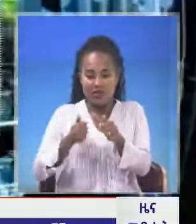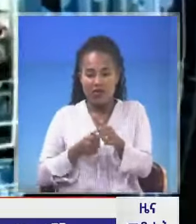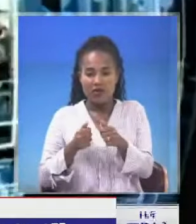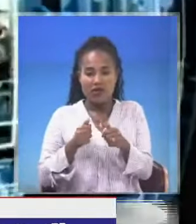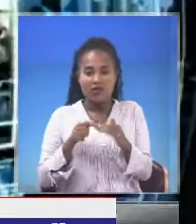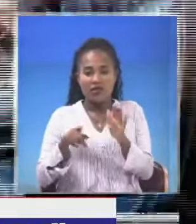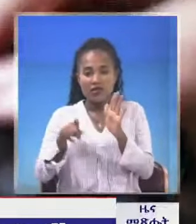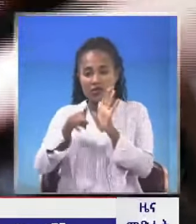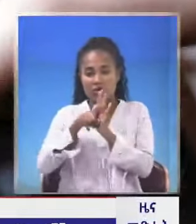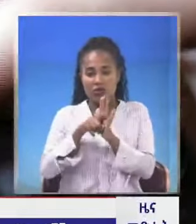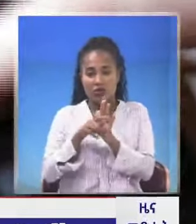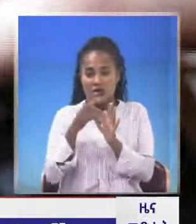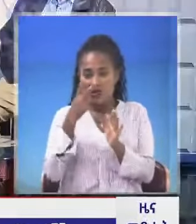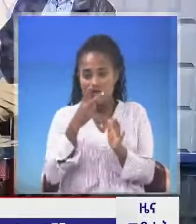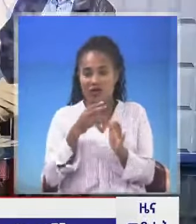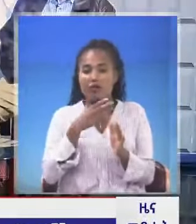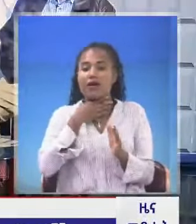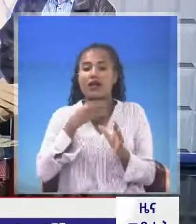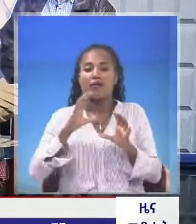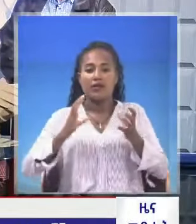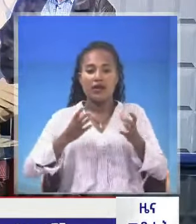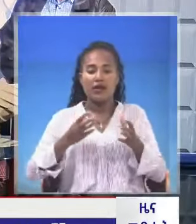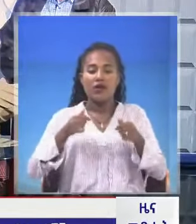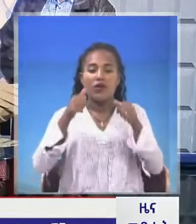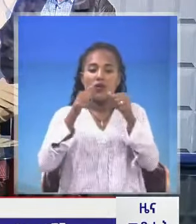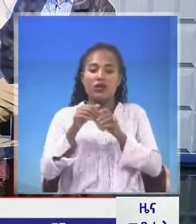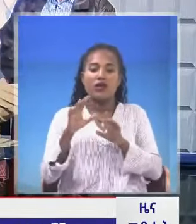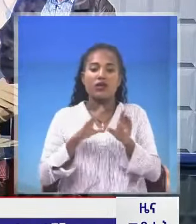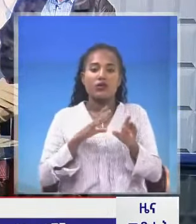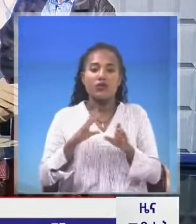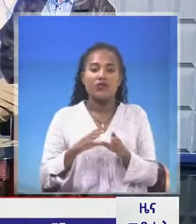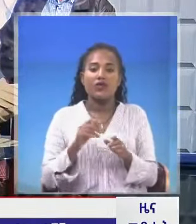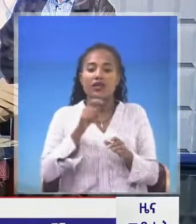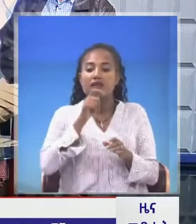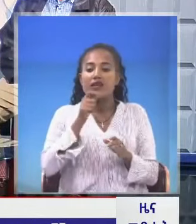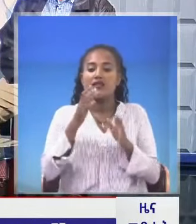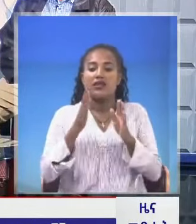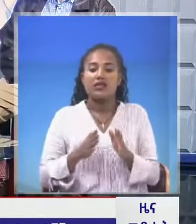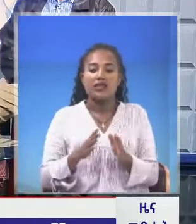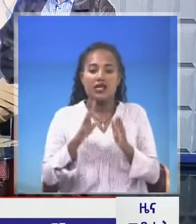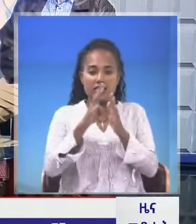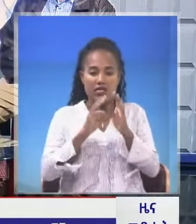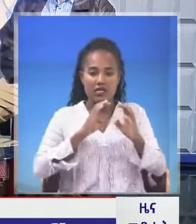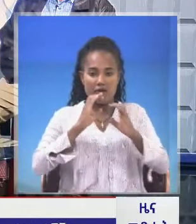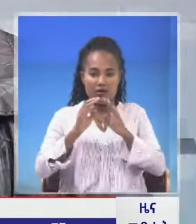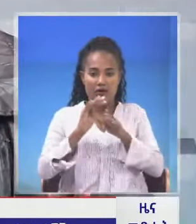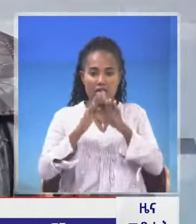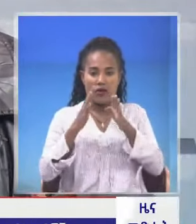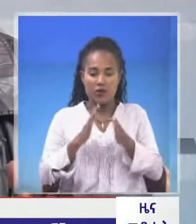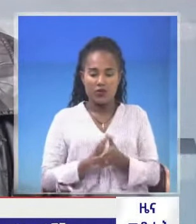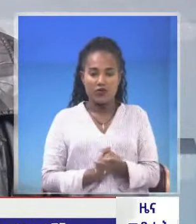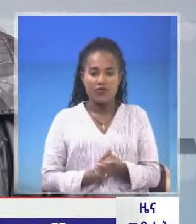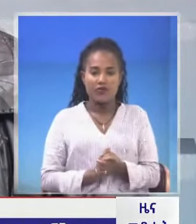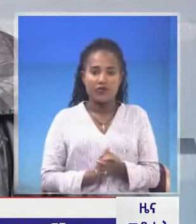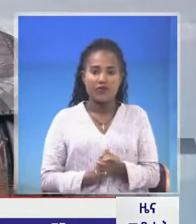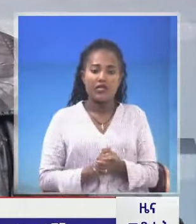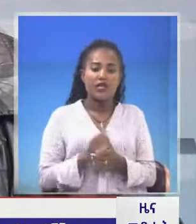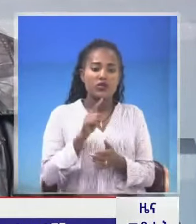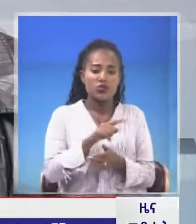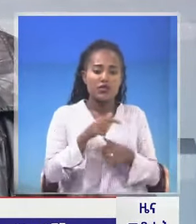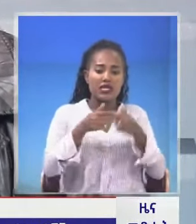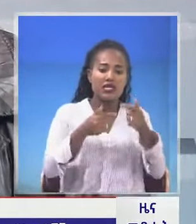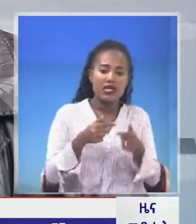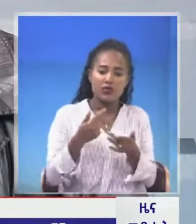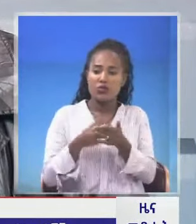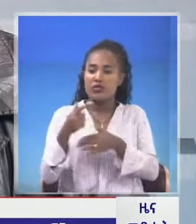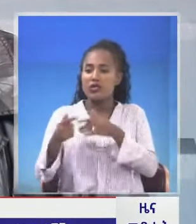ተጽዕኖ እያየን ነው ይላሉ ከአማራ ሚዲያ ኮርፖሬሽን ጋር ቆይታ ያደረጉ የጋዜጠኝነትና ስነ ተግባቦት ባለሙያዎች። በዚህ ሄደ የዚህ አይነት